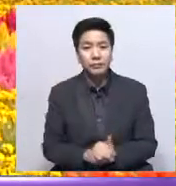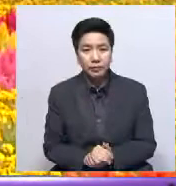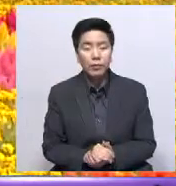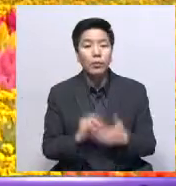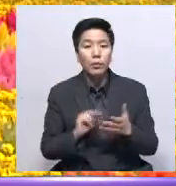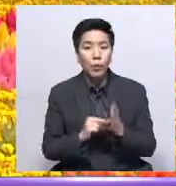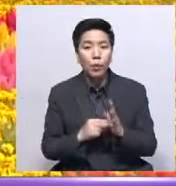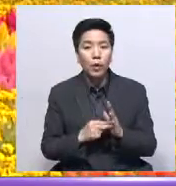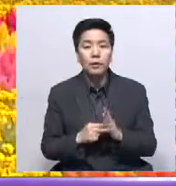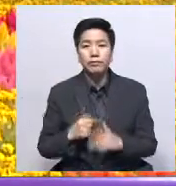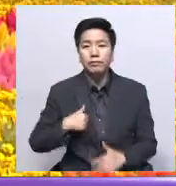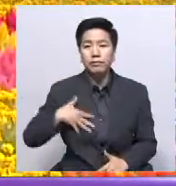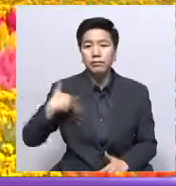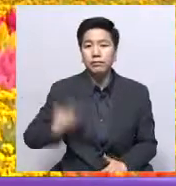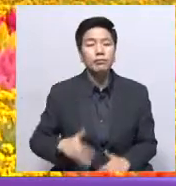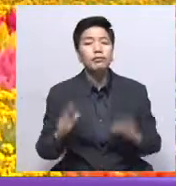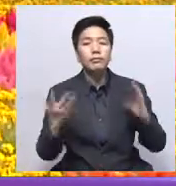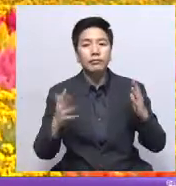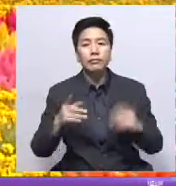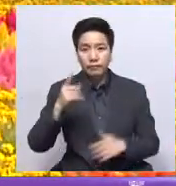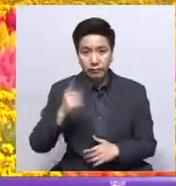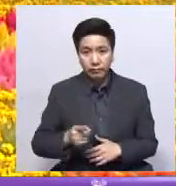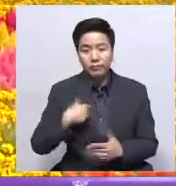ถือว่ารับรองไม่ผิดหวังอย่างแน่นอนช่